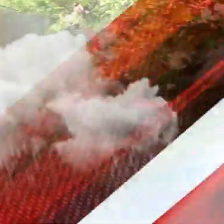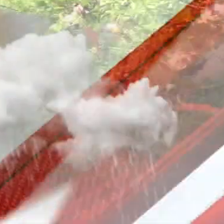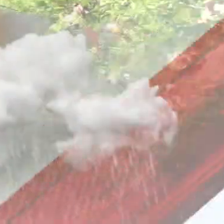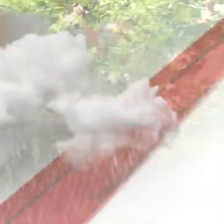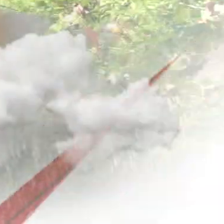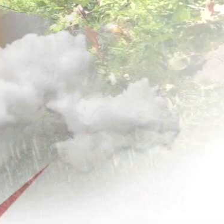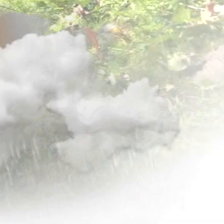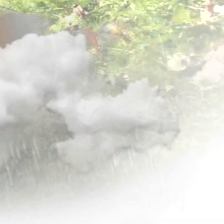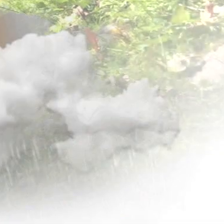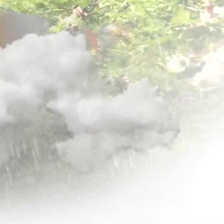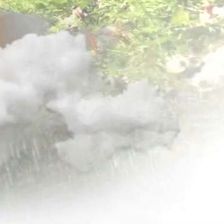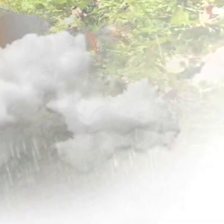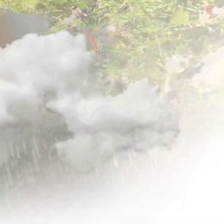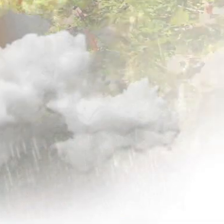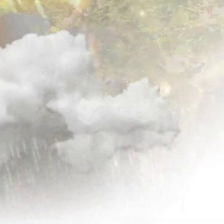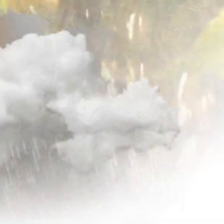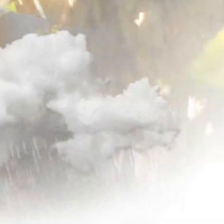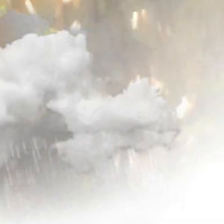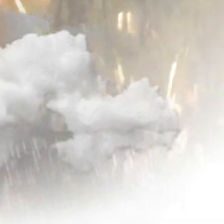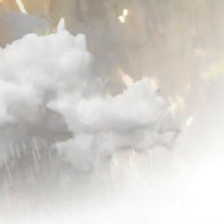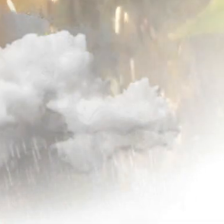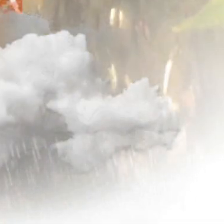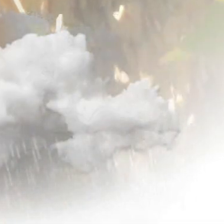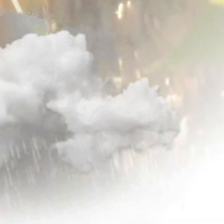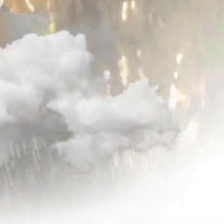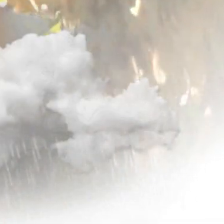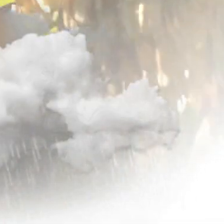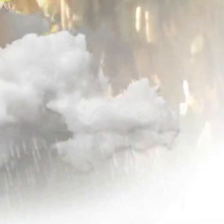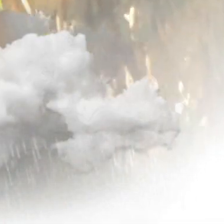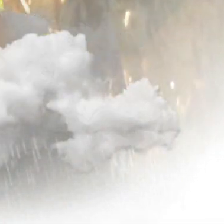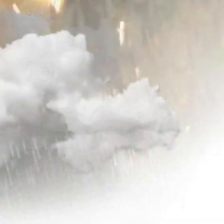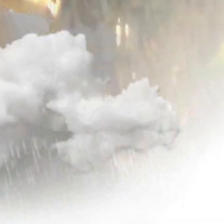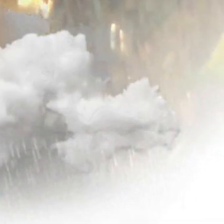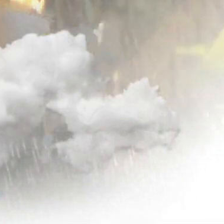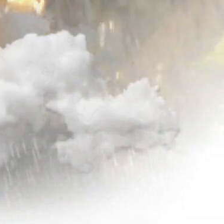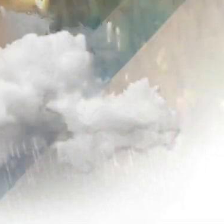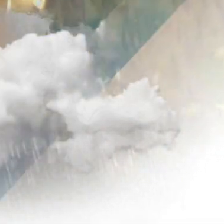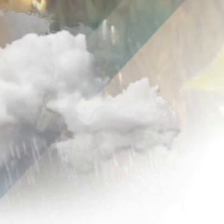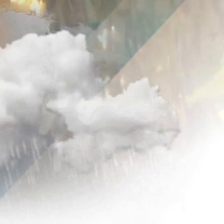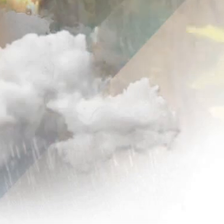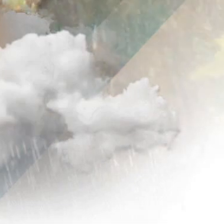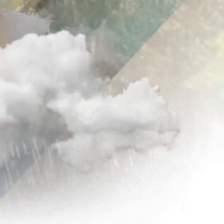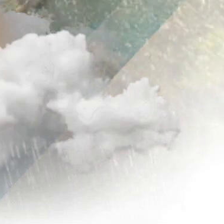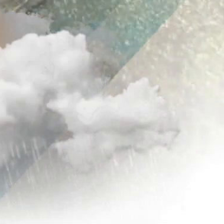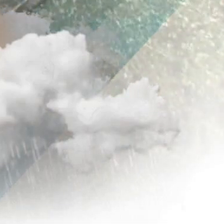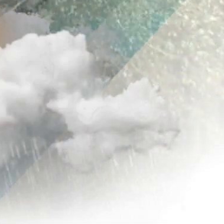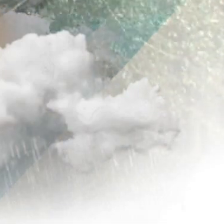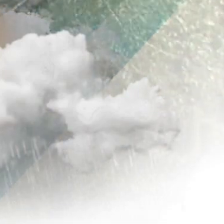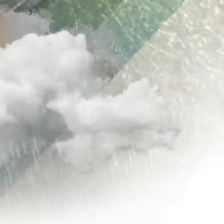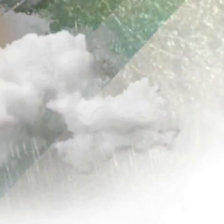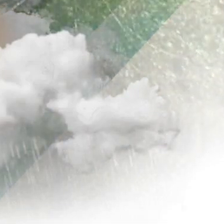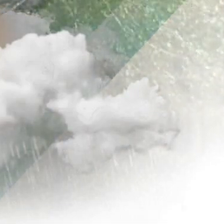Астраўцы, Ашмянах і Смаргоні каля 7 градусаў цяпла раніцай, да плюс 9 днём і да плюс 5